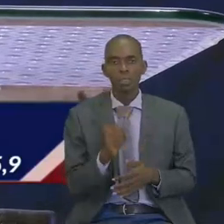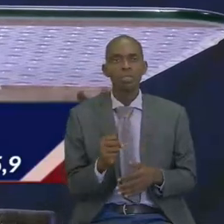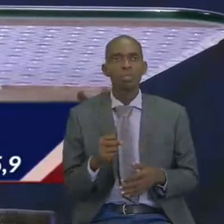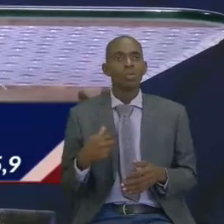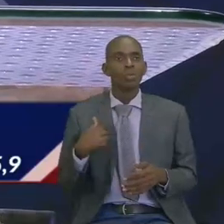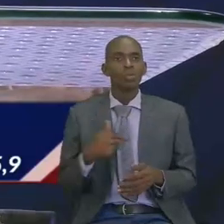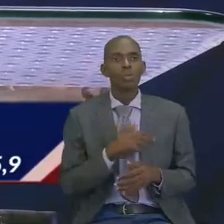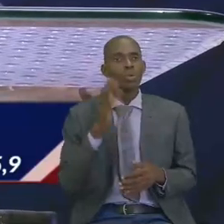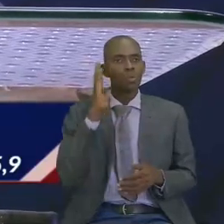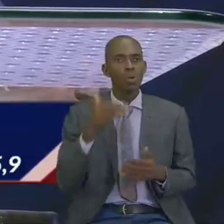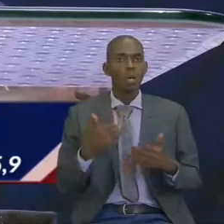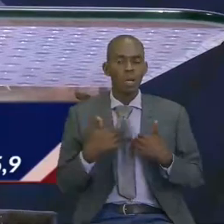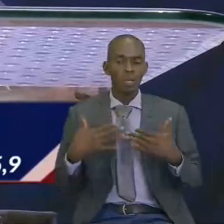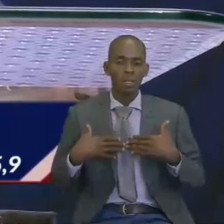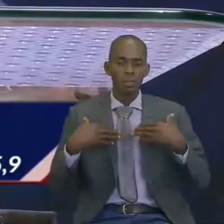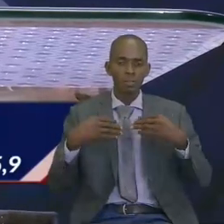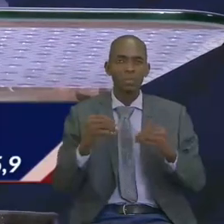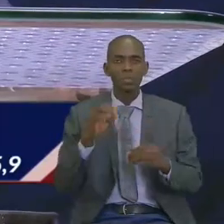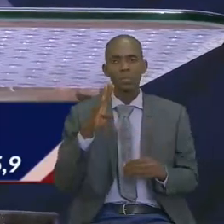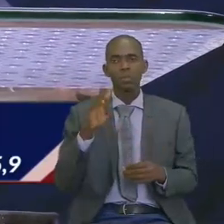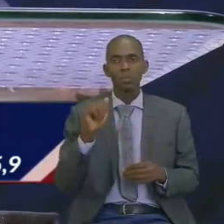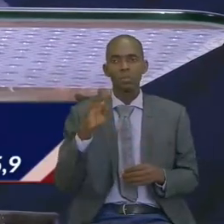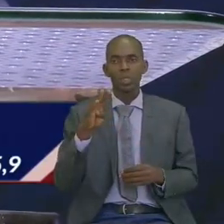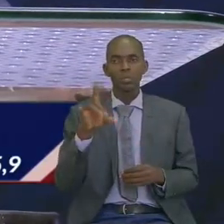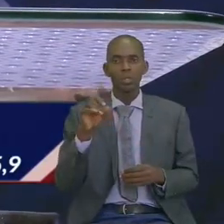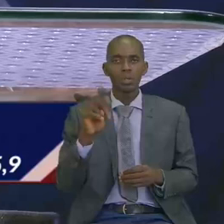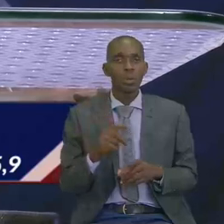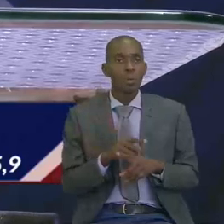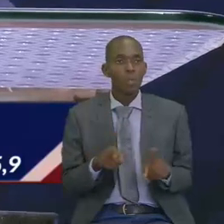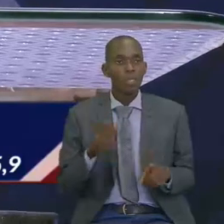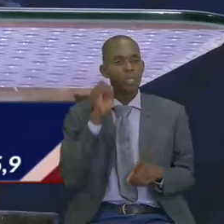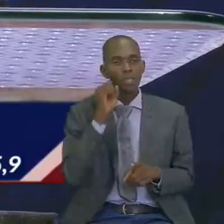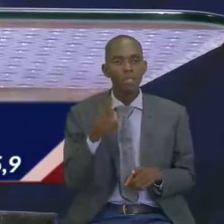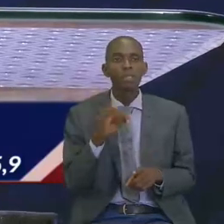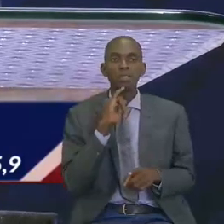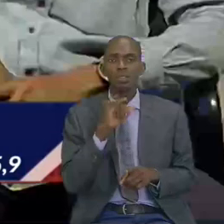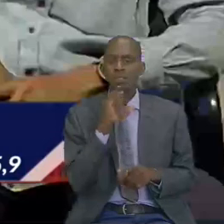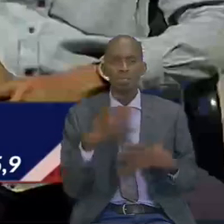voulu guérir Babylone, mais elle n'a pas guéri.